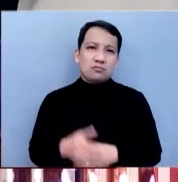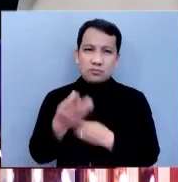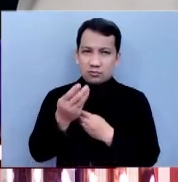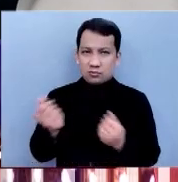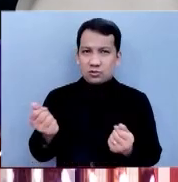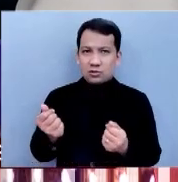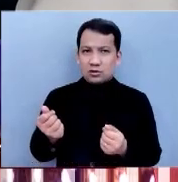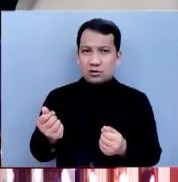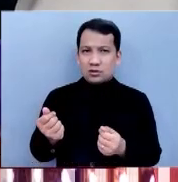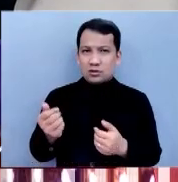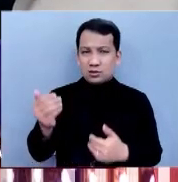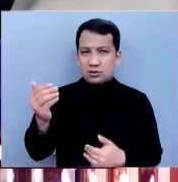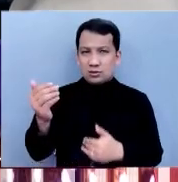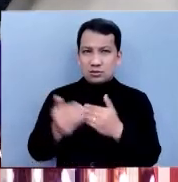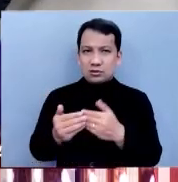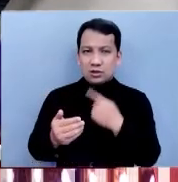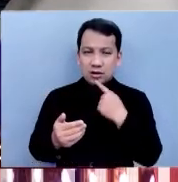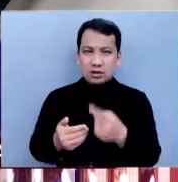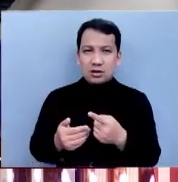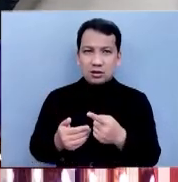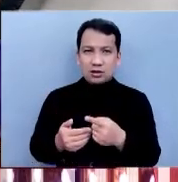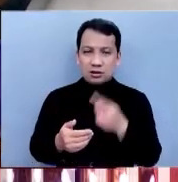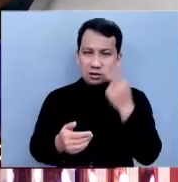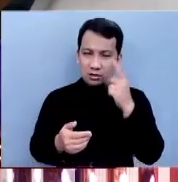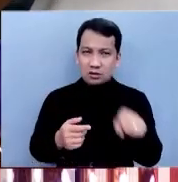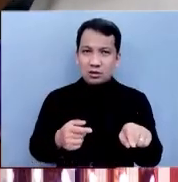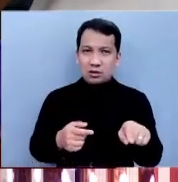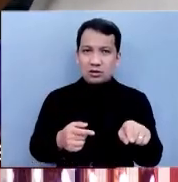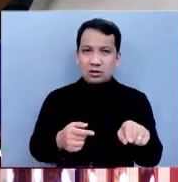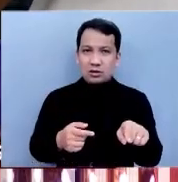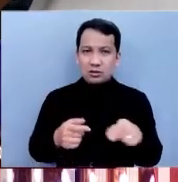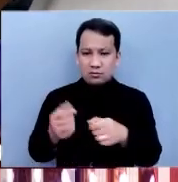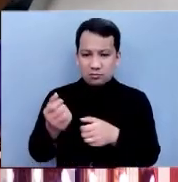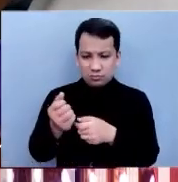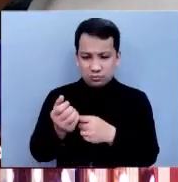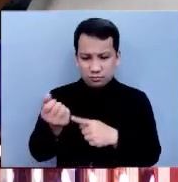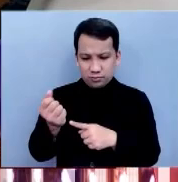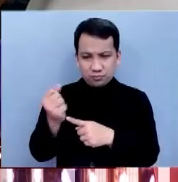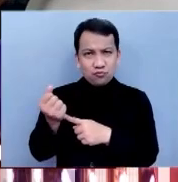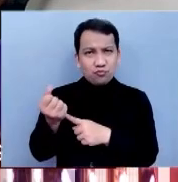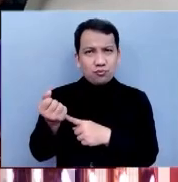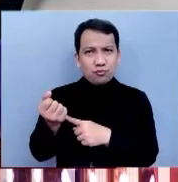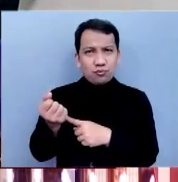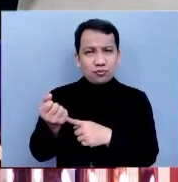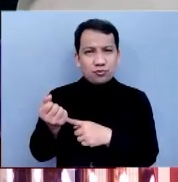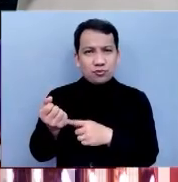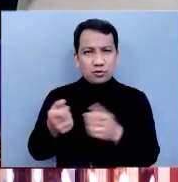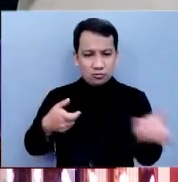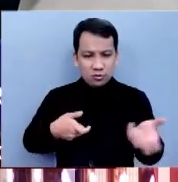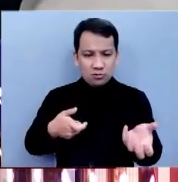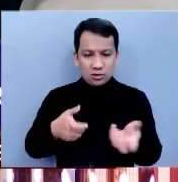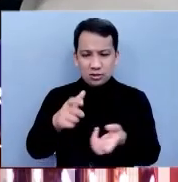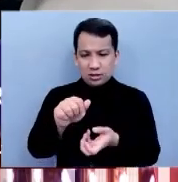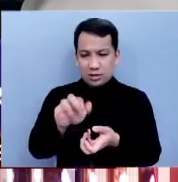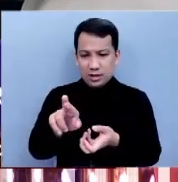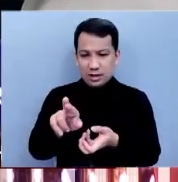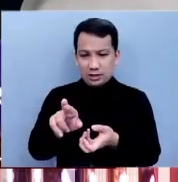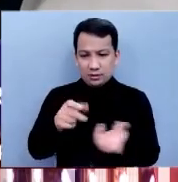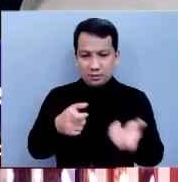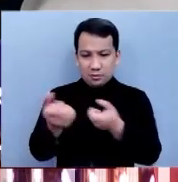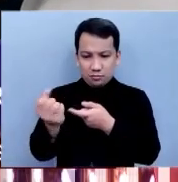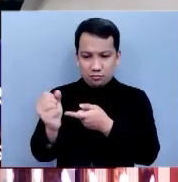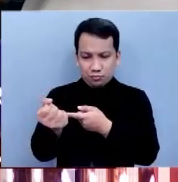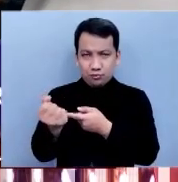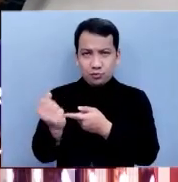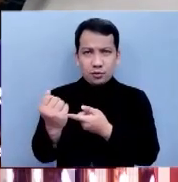habulin to eh. Kasi nabanggit nyo nga kanina, napansin ko rin, may suppressor yung kanyang 5.56 sa assault rifle na ZZ Bren. Yes.